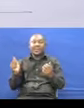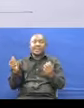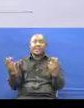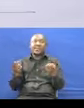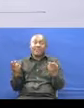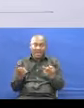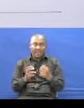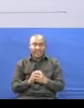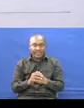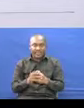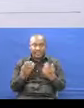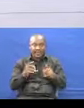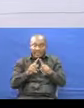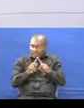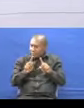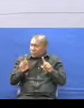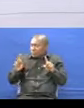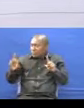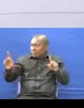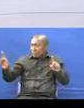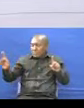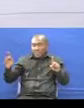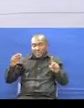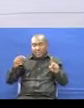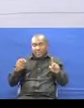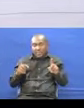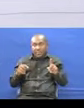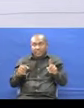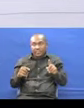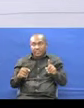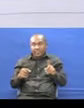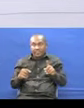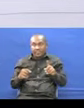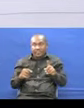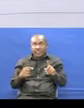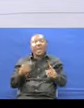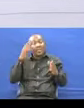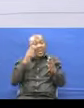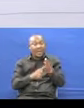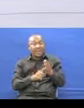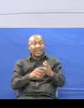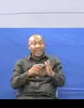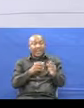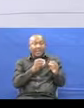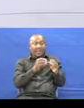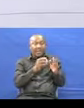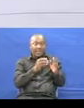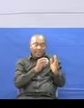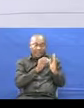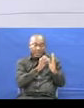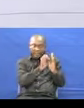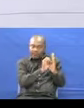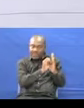Huu mstari unaanzia, weka tu kwamba alama ya kuanzia itakuwa ni sifuri. Sawa